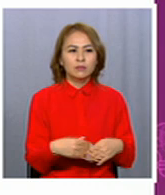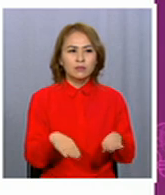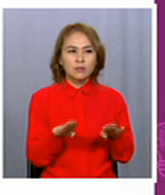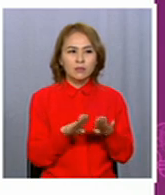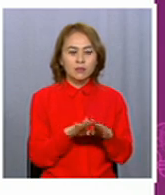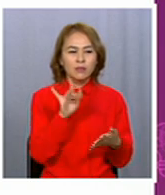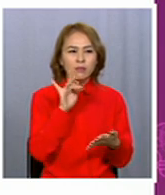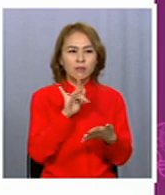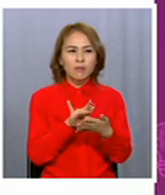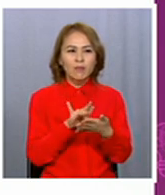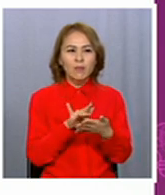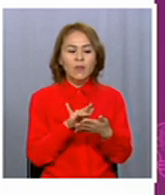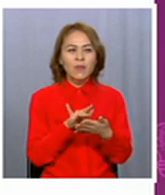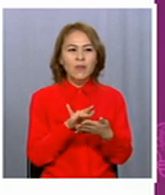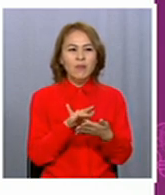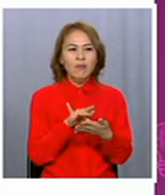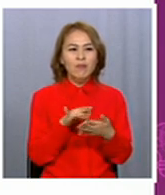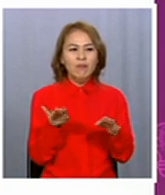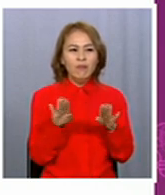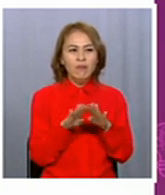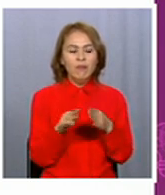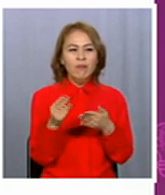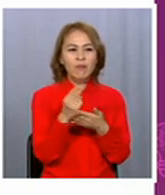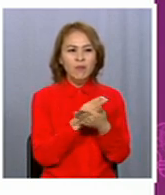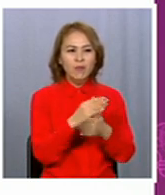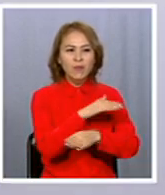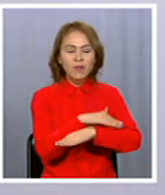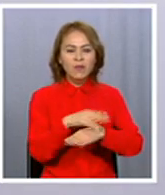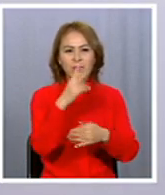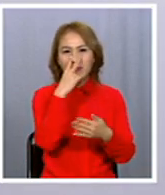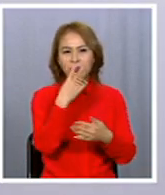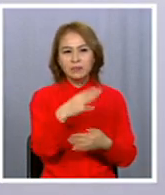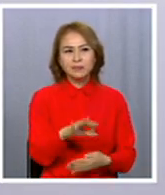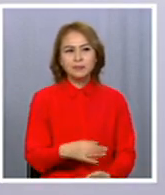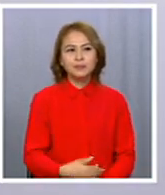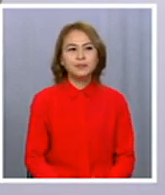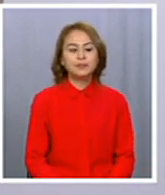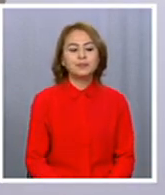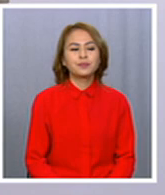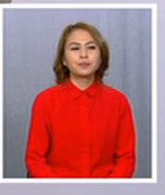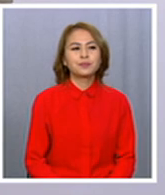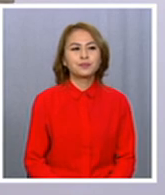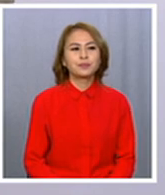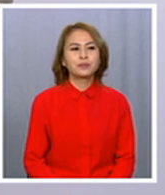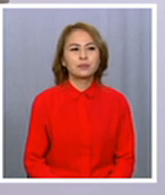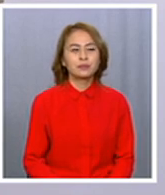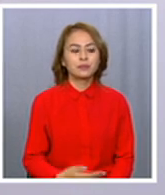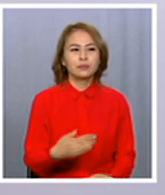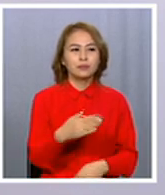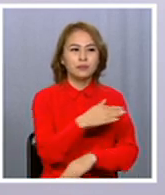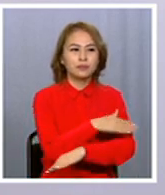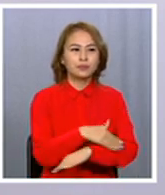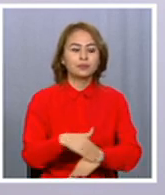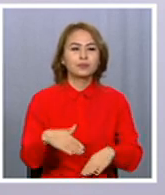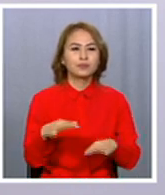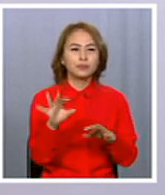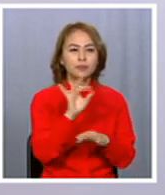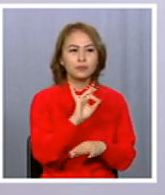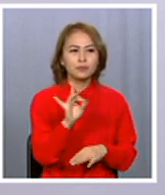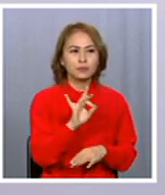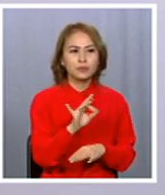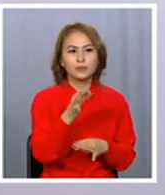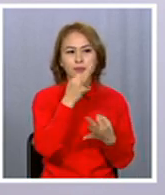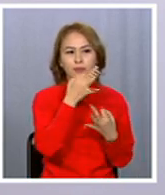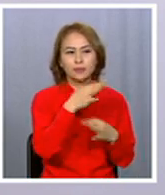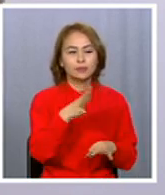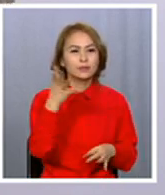центрі мына ортасында сызықпен белгіленеді. Бұрышты өлшеу. Мысалы балар, кез келген бұрышты